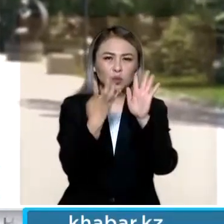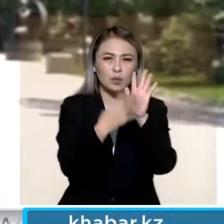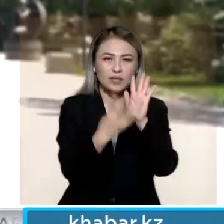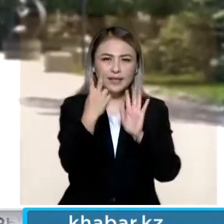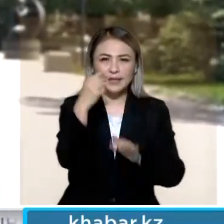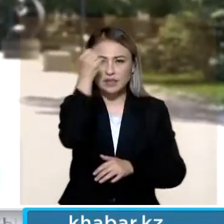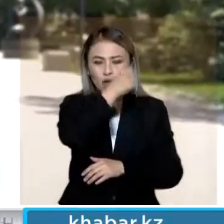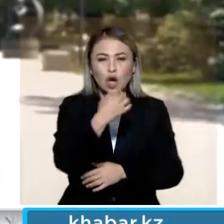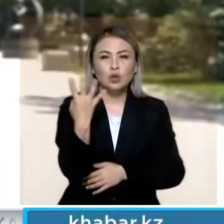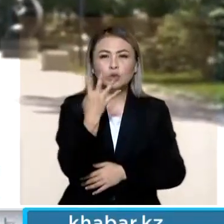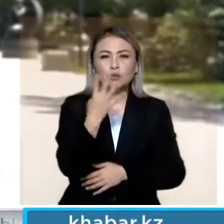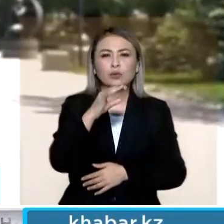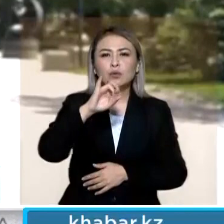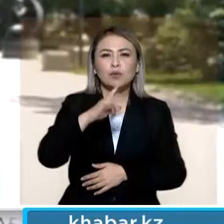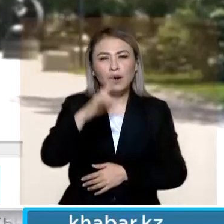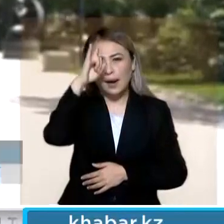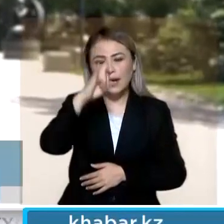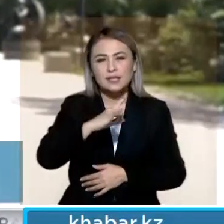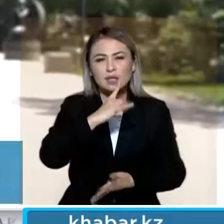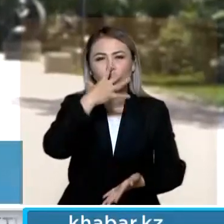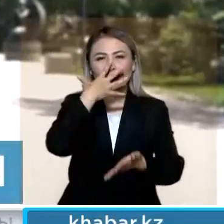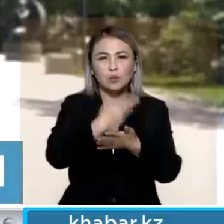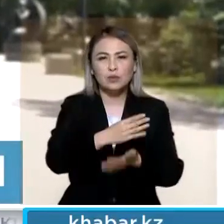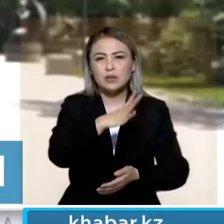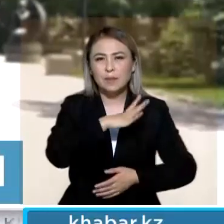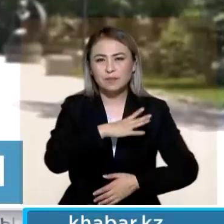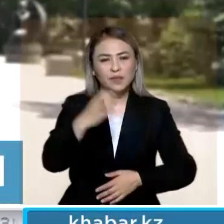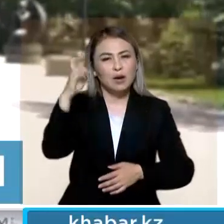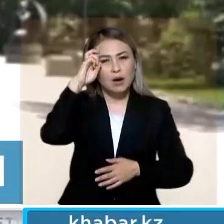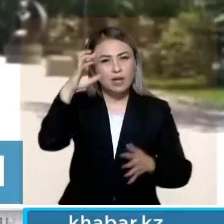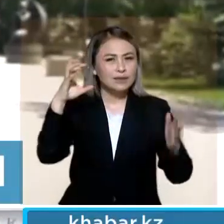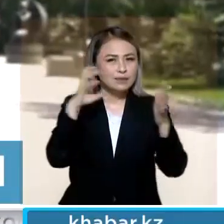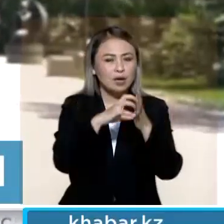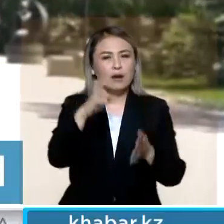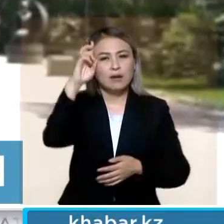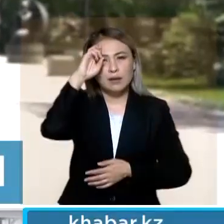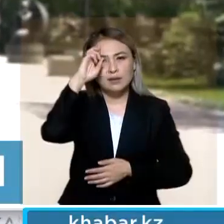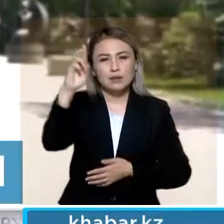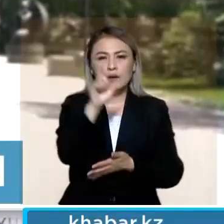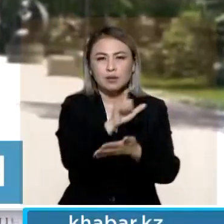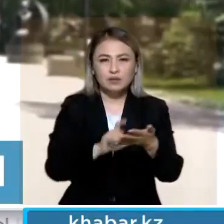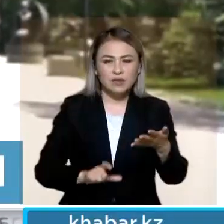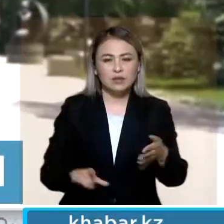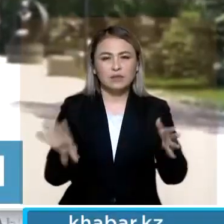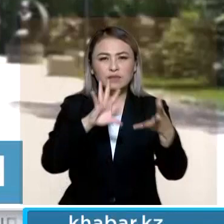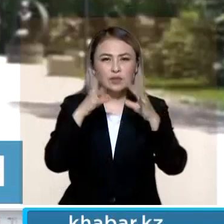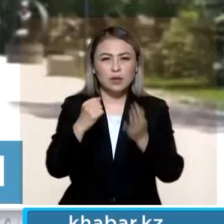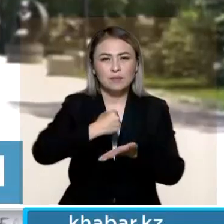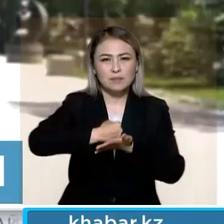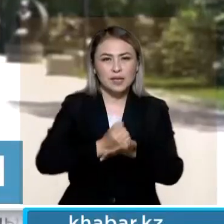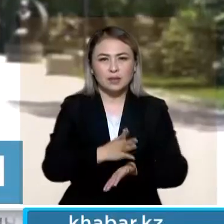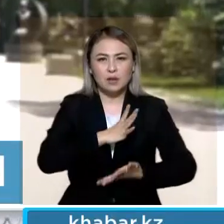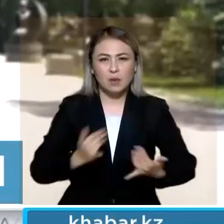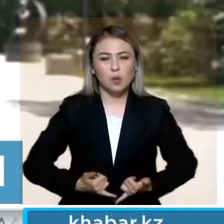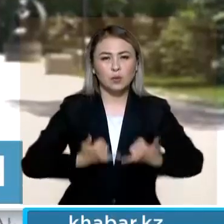жылы 4 маусымда Қазақстан өзінің елтаңбасын, әнұранын, тұғырлы туын бекітті. Ал сол тәуелсіздіктің рәміздерін